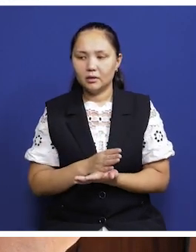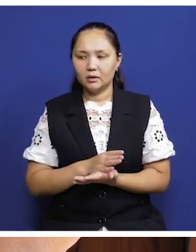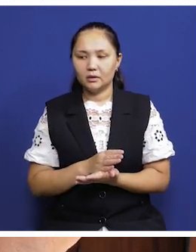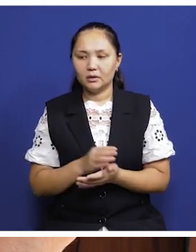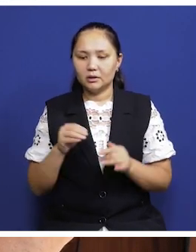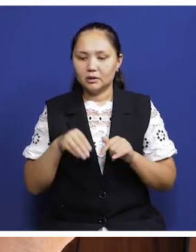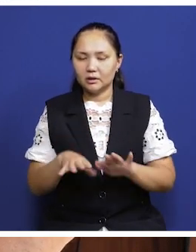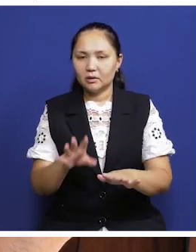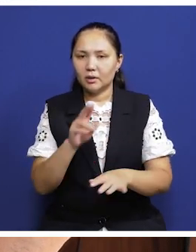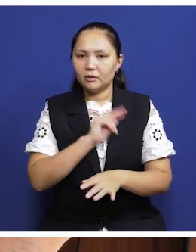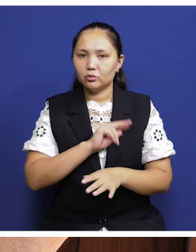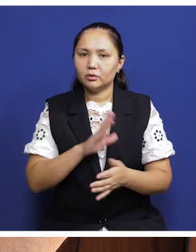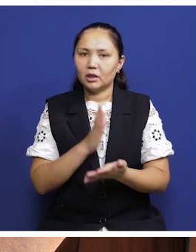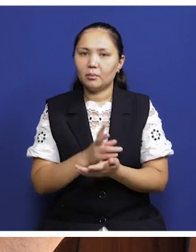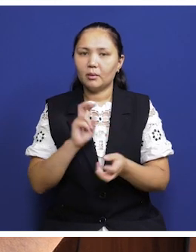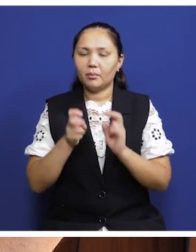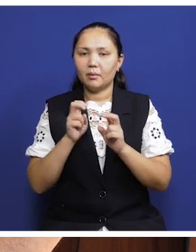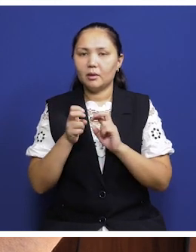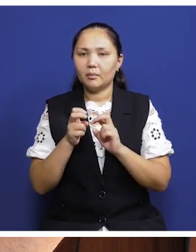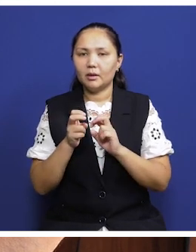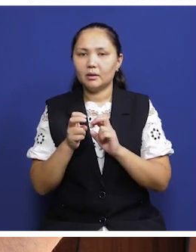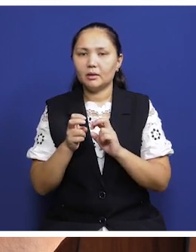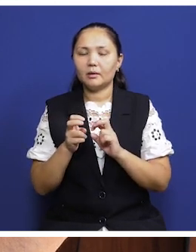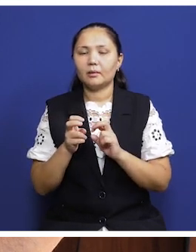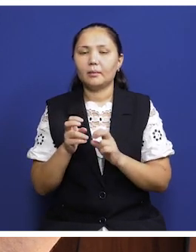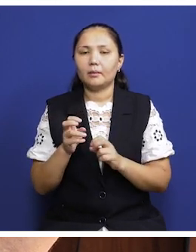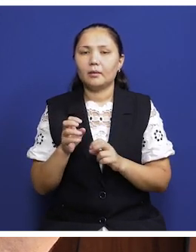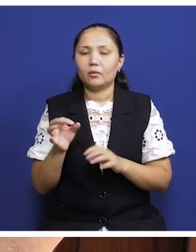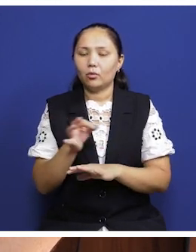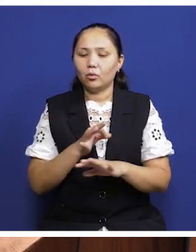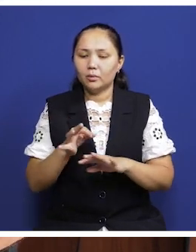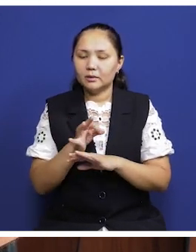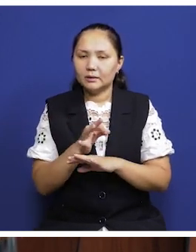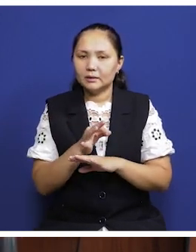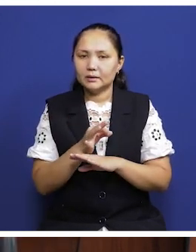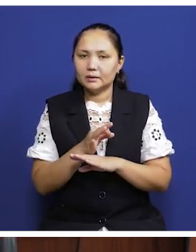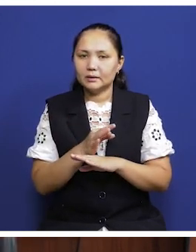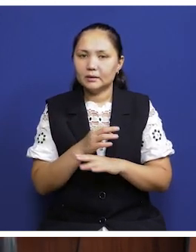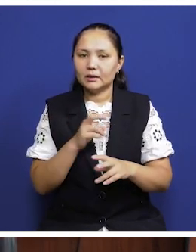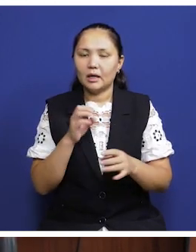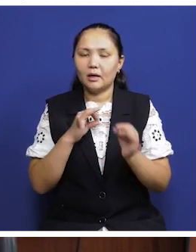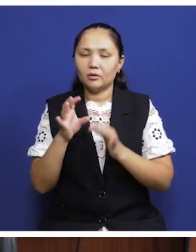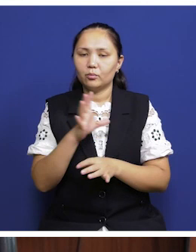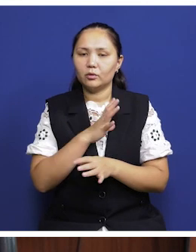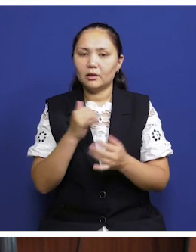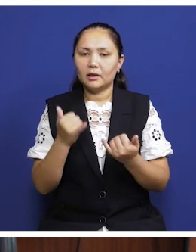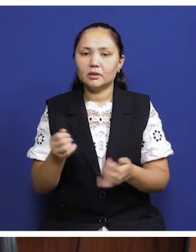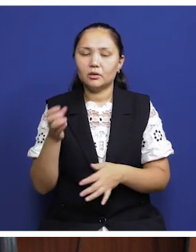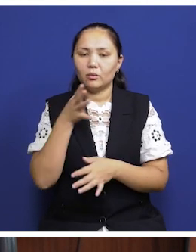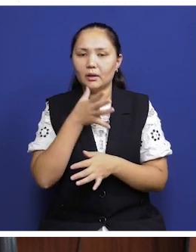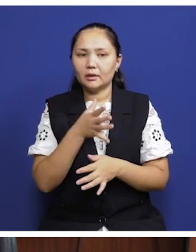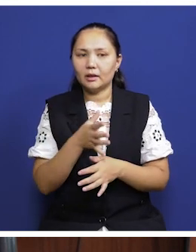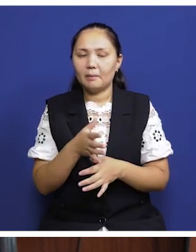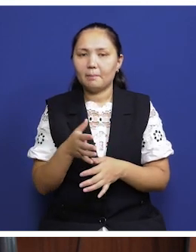орындалмаған жұмыстарымыздың проблемалық мәселелерінің бәрі осы күнге дейін аудан көлемінде және жалпы халықтың алдында ол мәселелер қозғалған. Қазіргі таңда енді